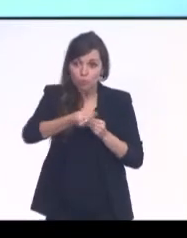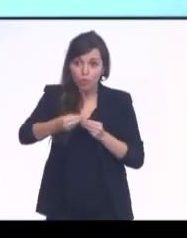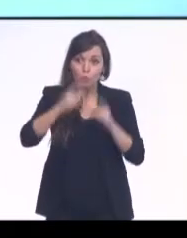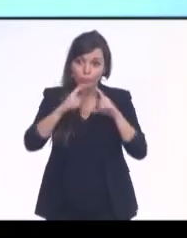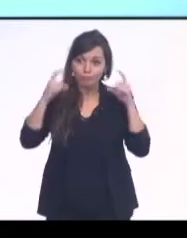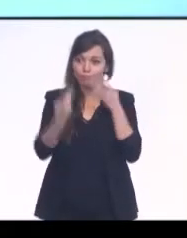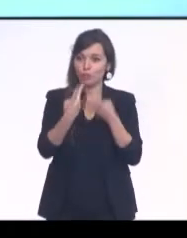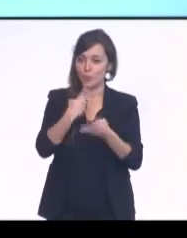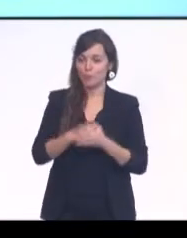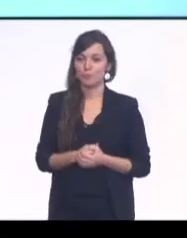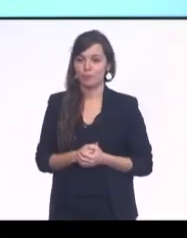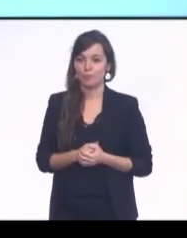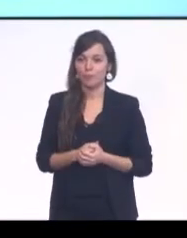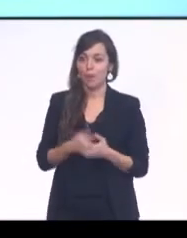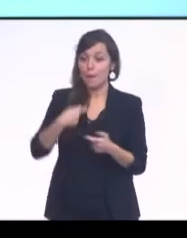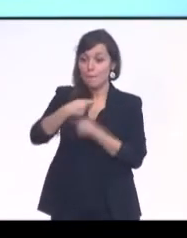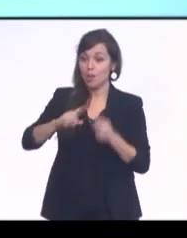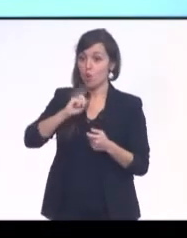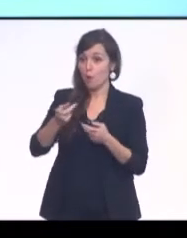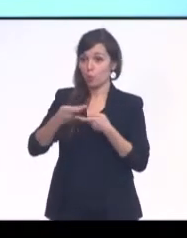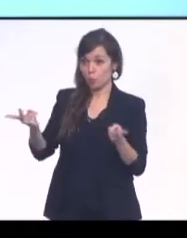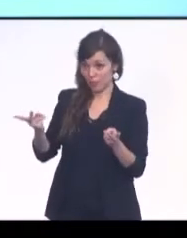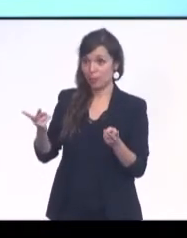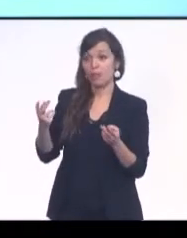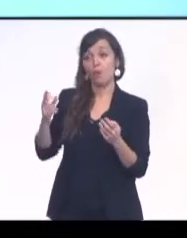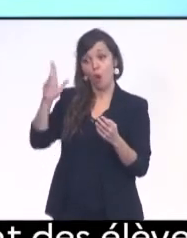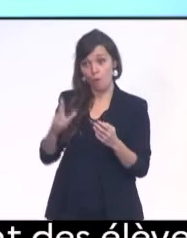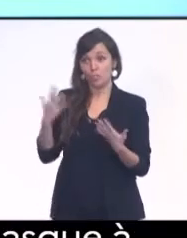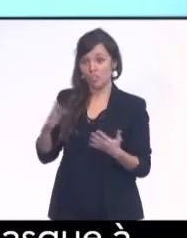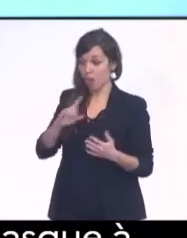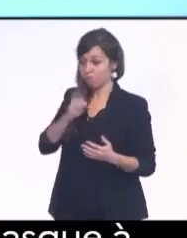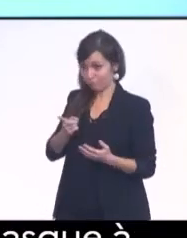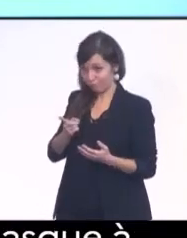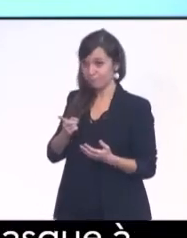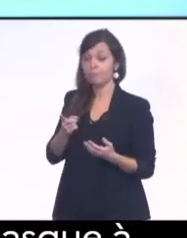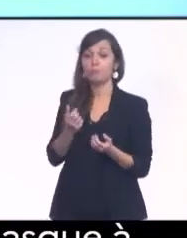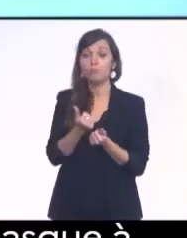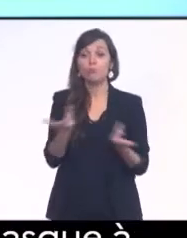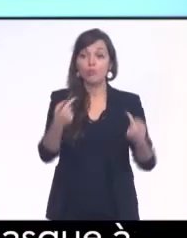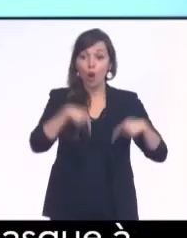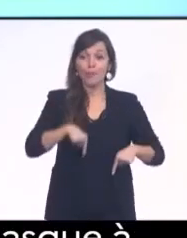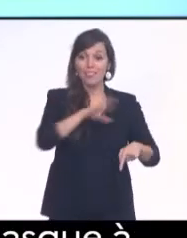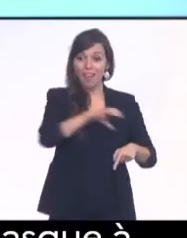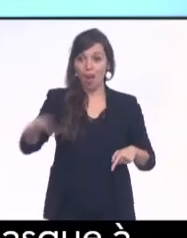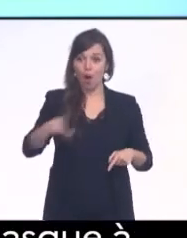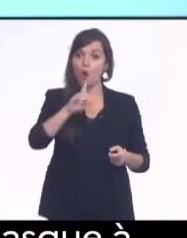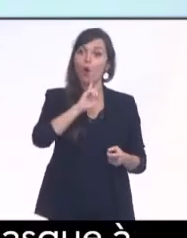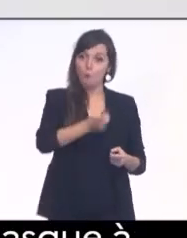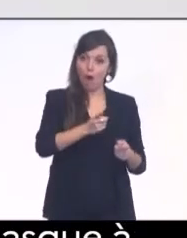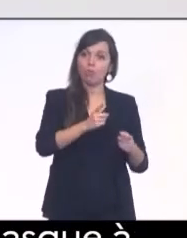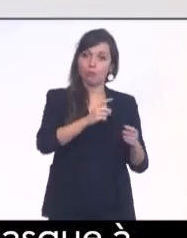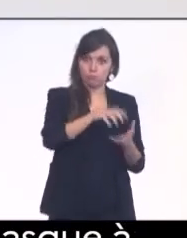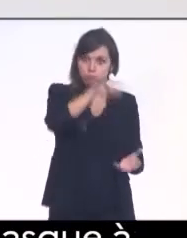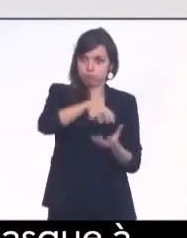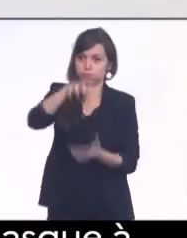fenêtre. Un marché de commande publique a été prévu par les services de l'État. À ce jour, plusieurs ministères ont fait des commandes importantes, dont bien